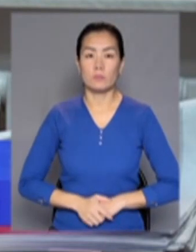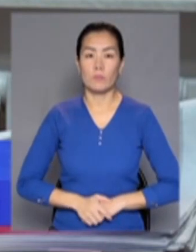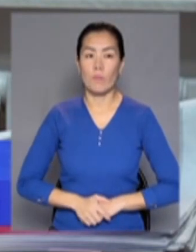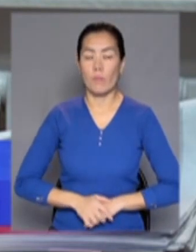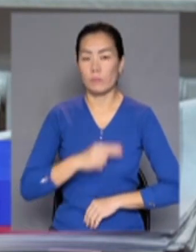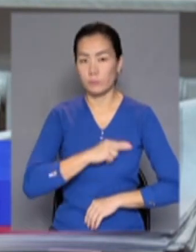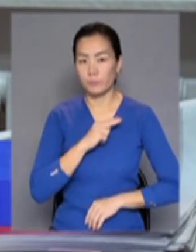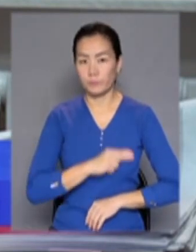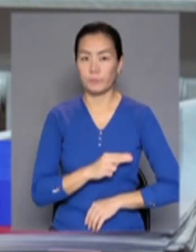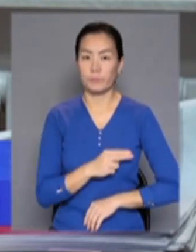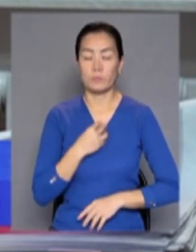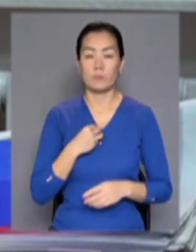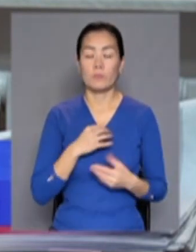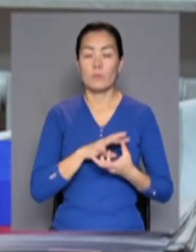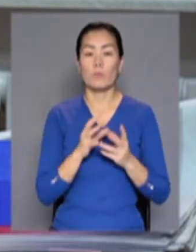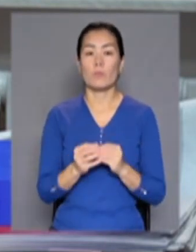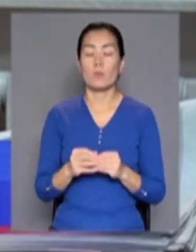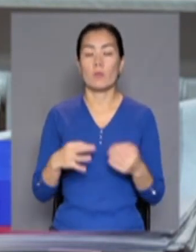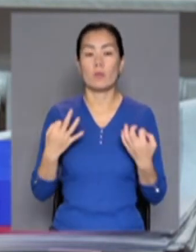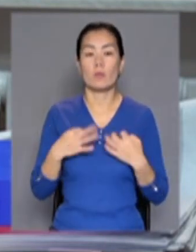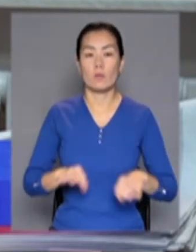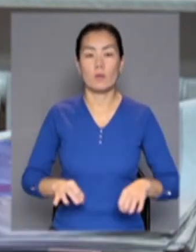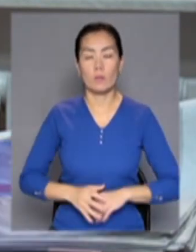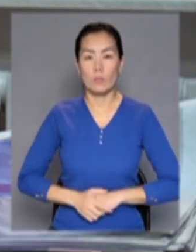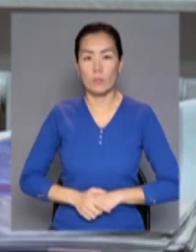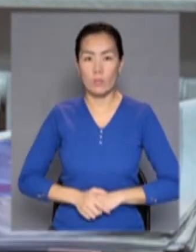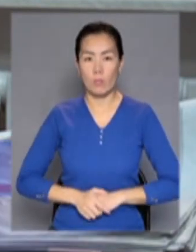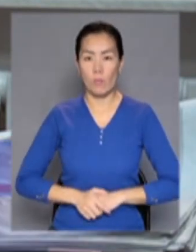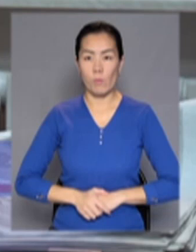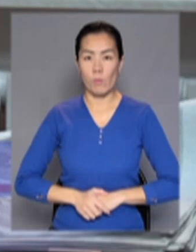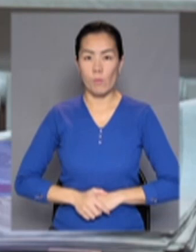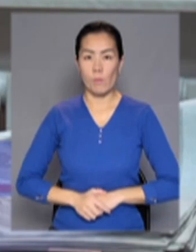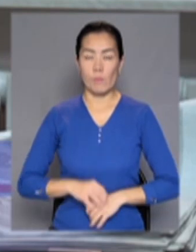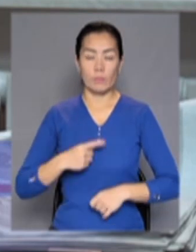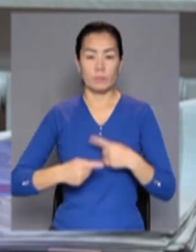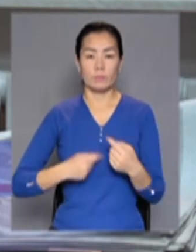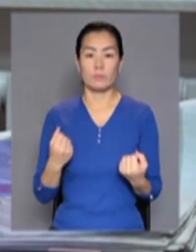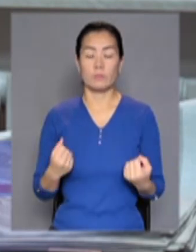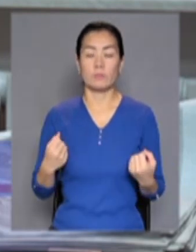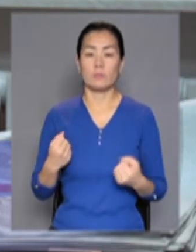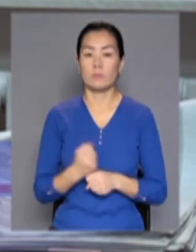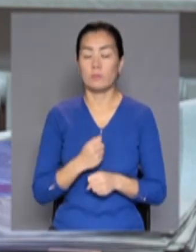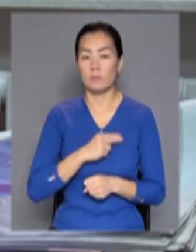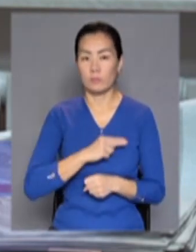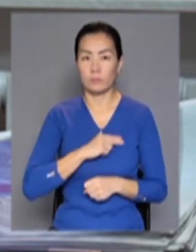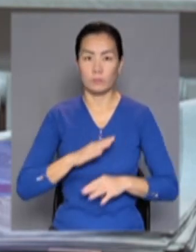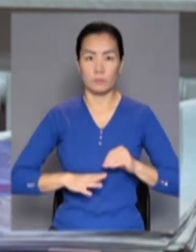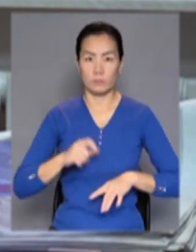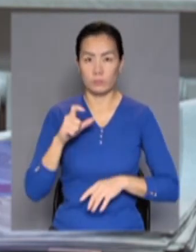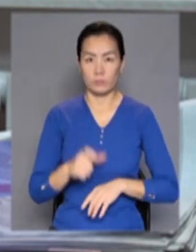Еңбекте көзге түскен жалпы осы егемендікке қалыптастыруға, тұғырлы етуге жұмыстанып